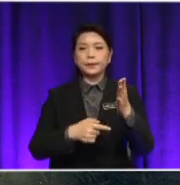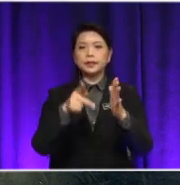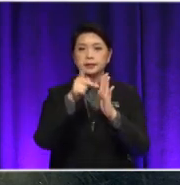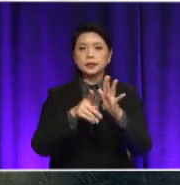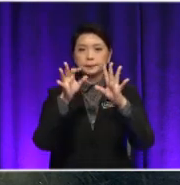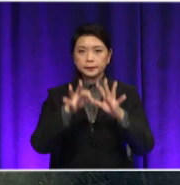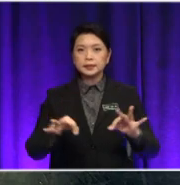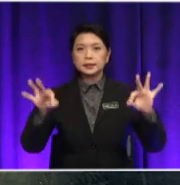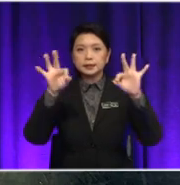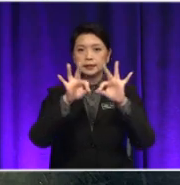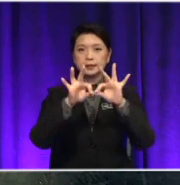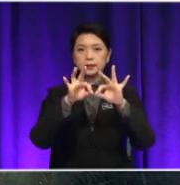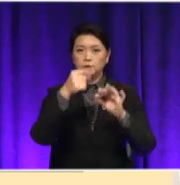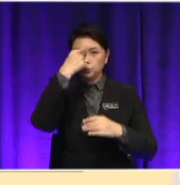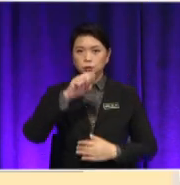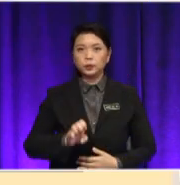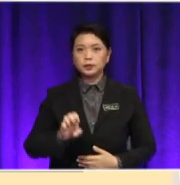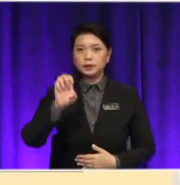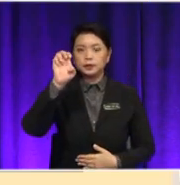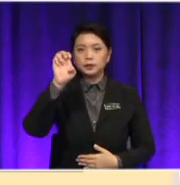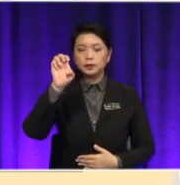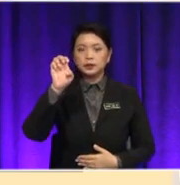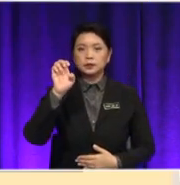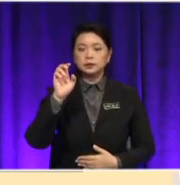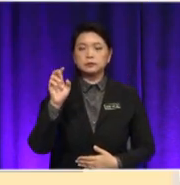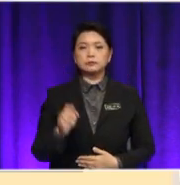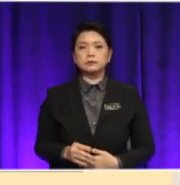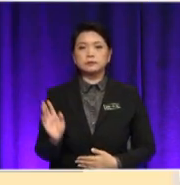ini, Nur Husnal? Ini membantu